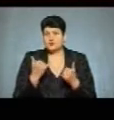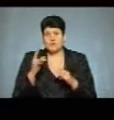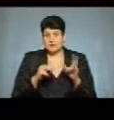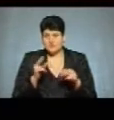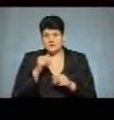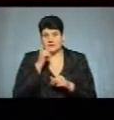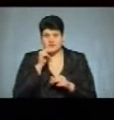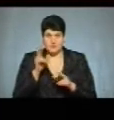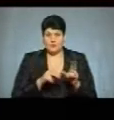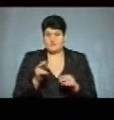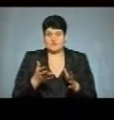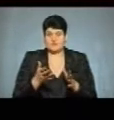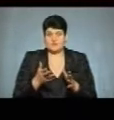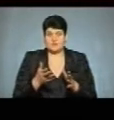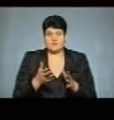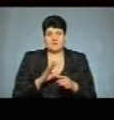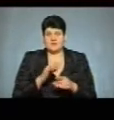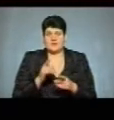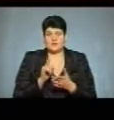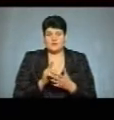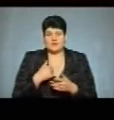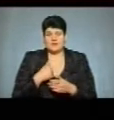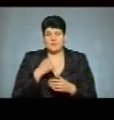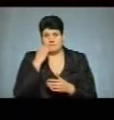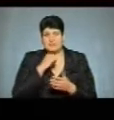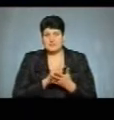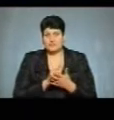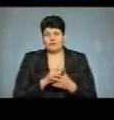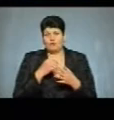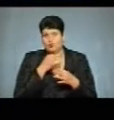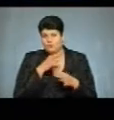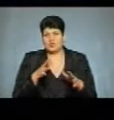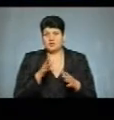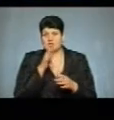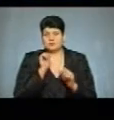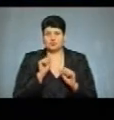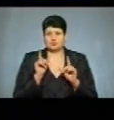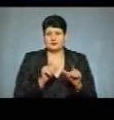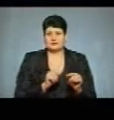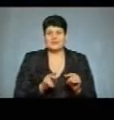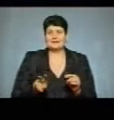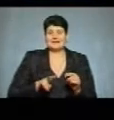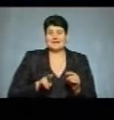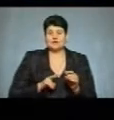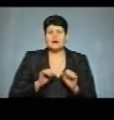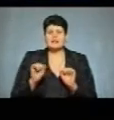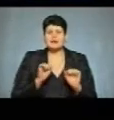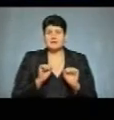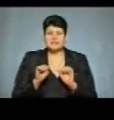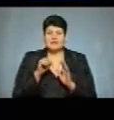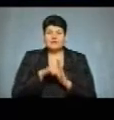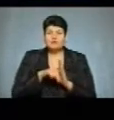мені завтра повезе. Мені не конче, я пенсіонер. І в будь-який час можу поїхати. Директор департаменту внутрішніх та